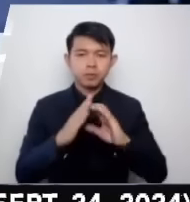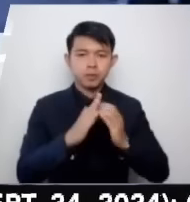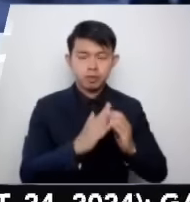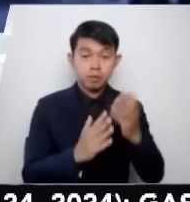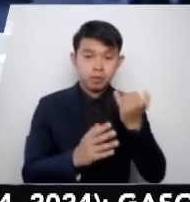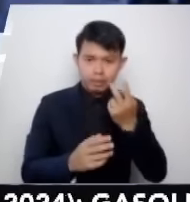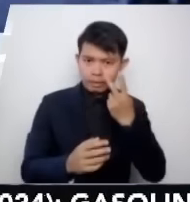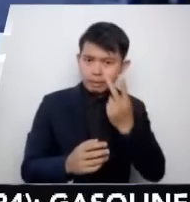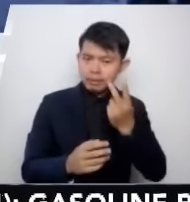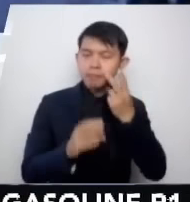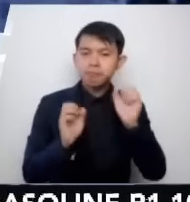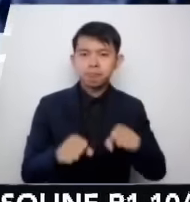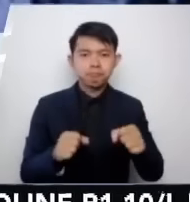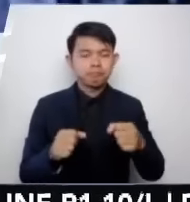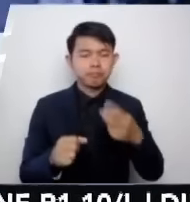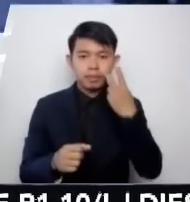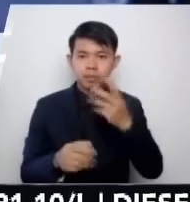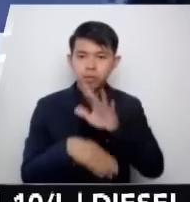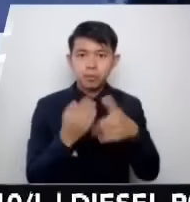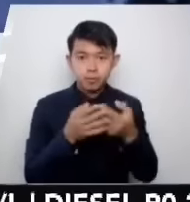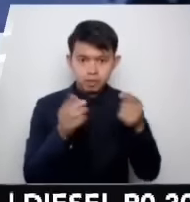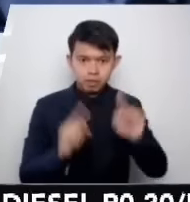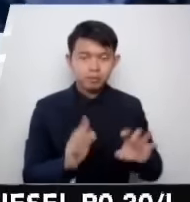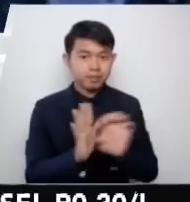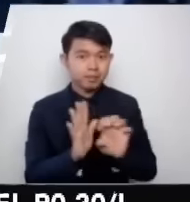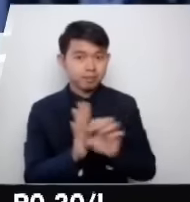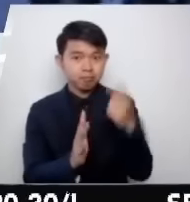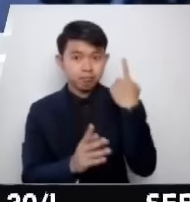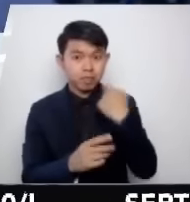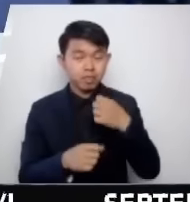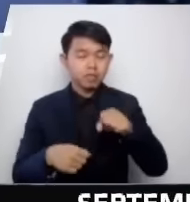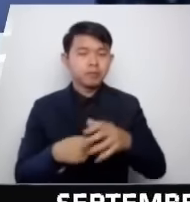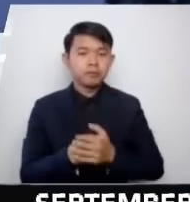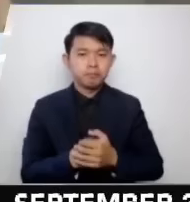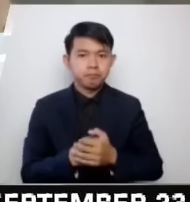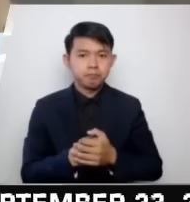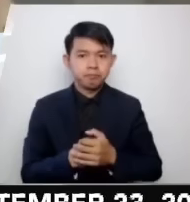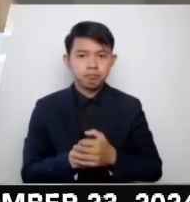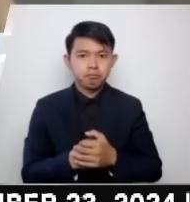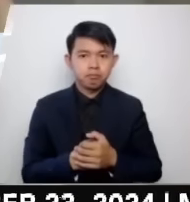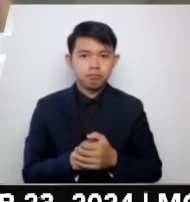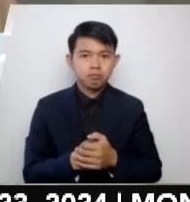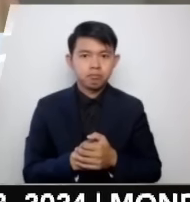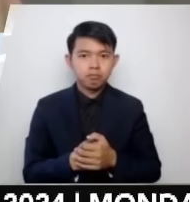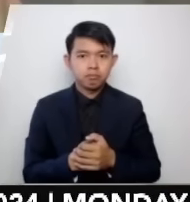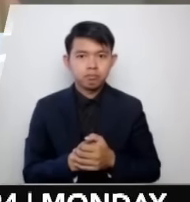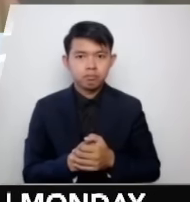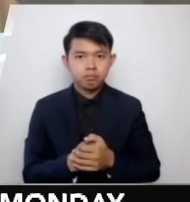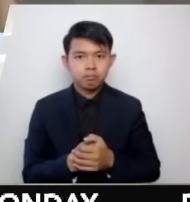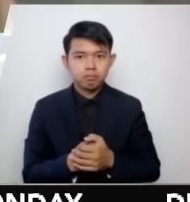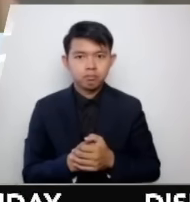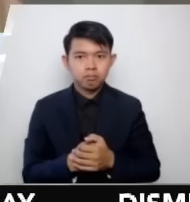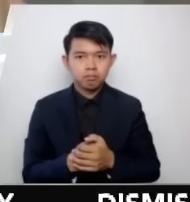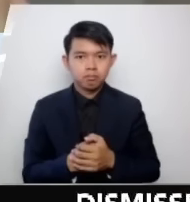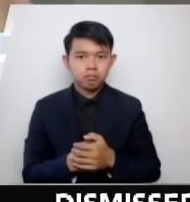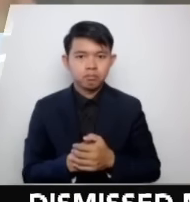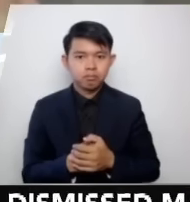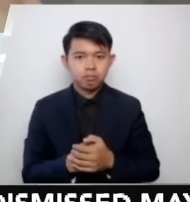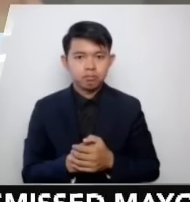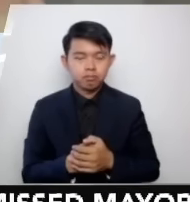pangyayari. Tulad lang nangyari kanina, na hindi natin nalaman kung sino talaga ang nakabangga. Nung nireview natin ang